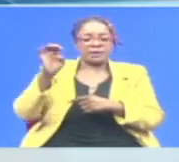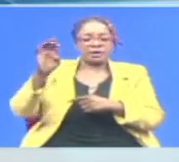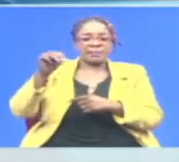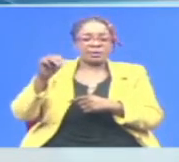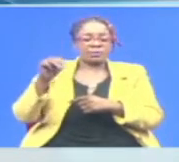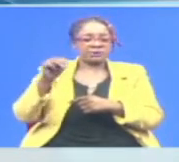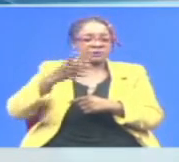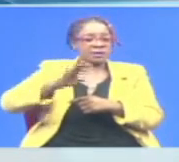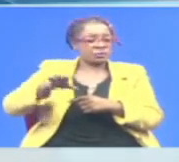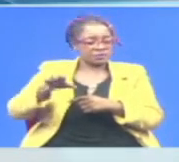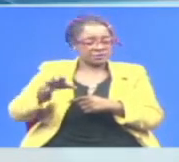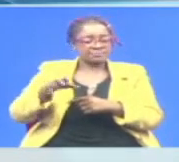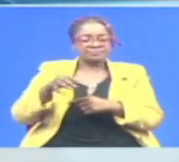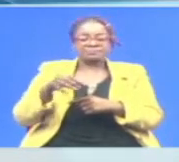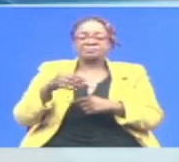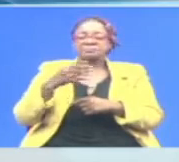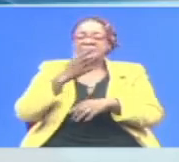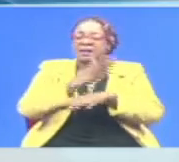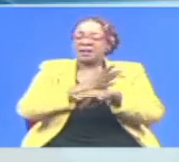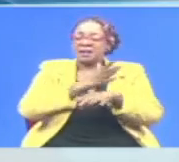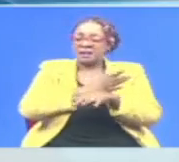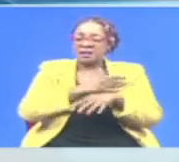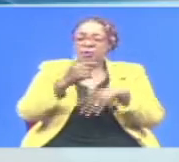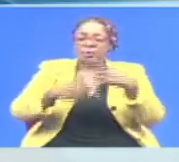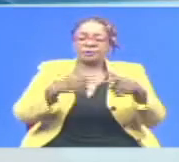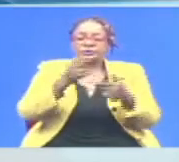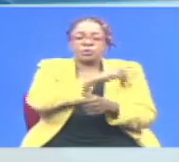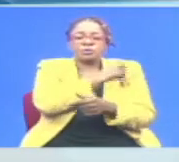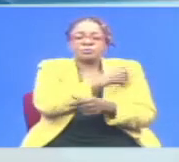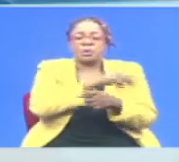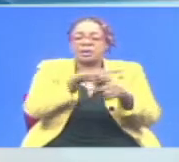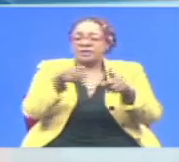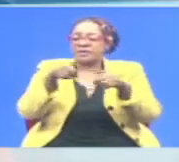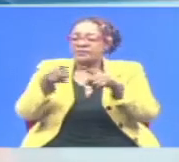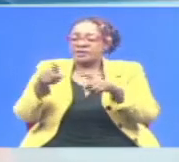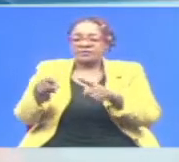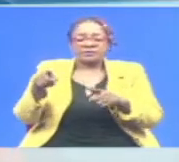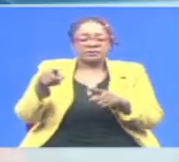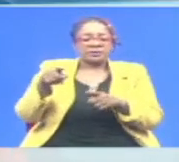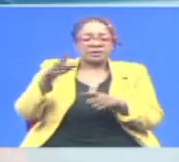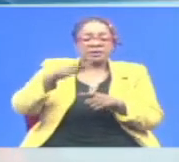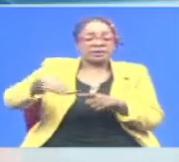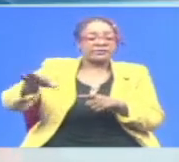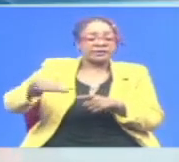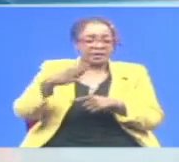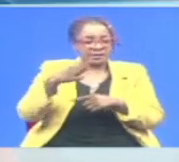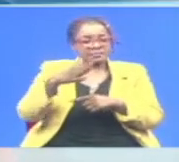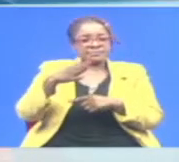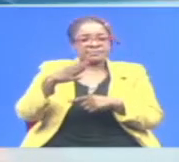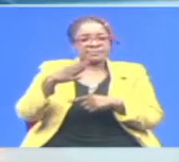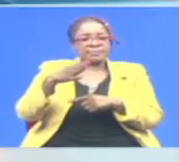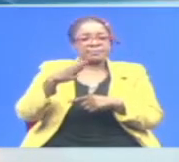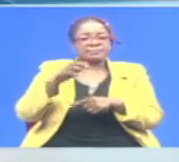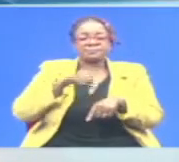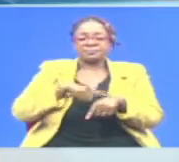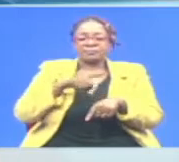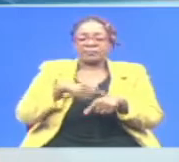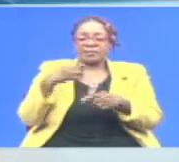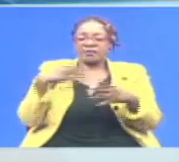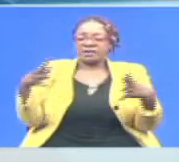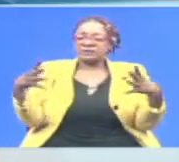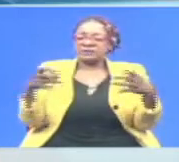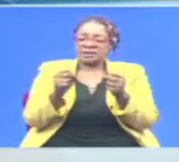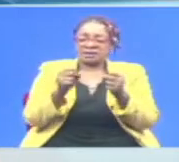Marakwet wanaendelea kuuguza majeraha katika hospitali tofauti maeneo makaskazini mabonde la Ufa. Hii ni baada ya kukumbwa na shambulizi